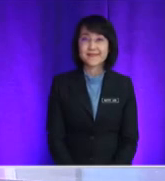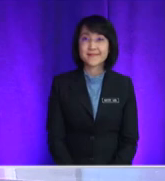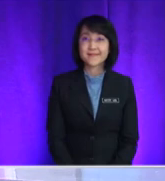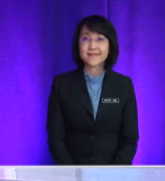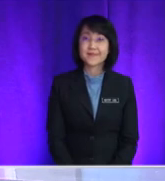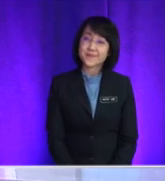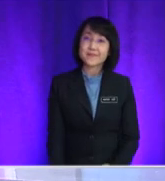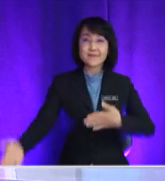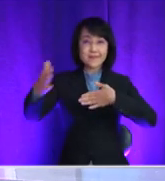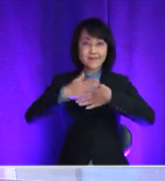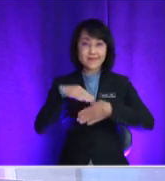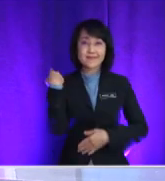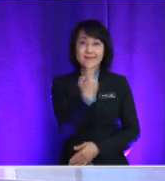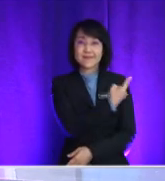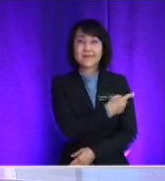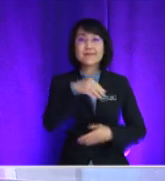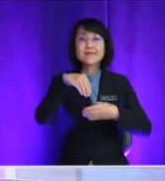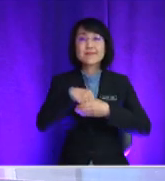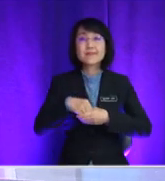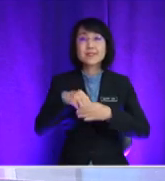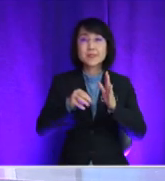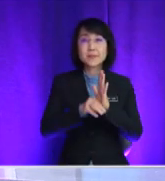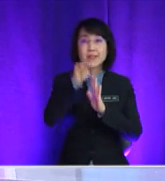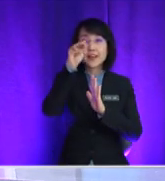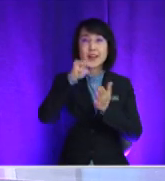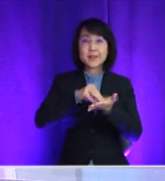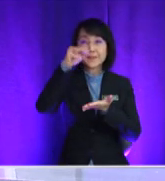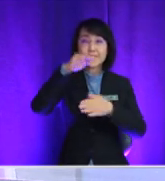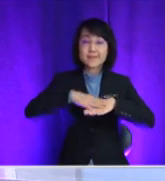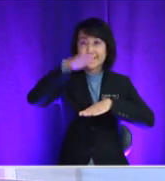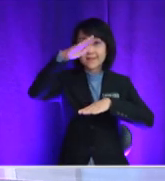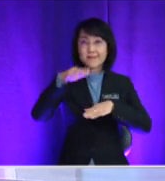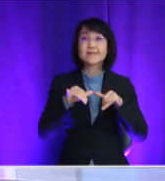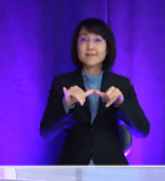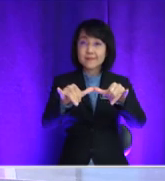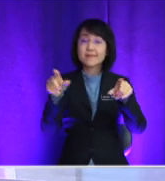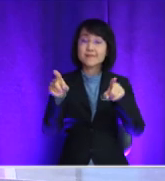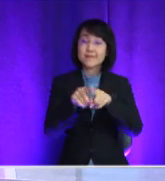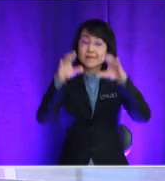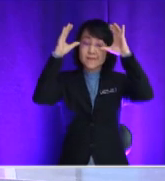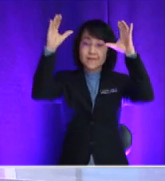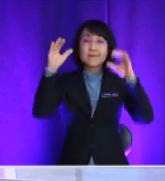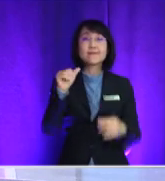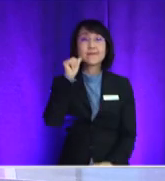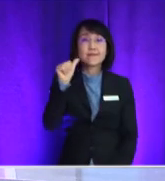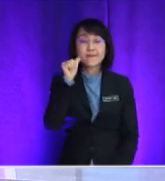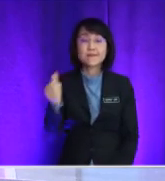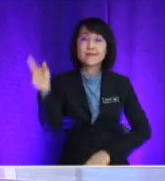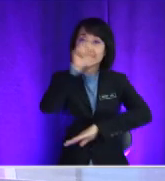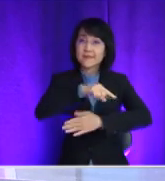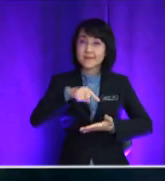baik kembali kita dalam slot Menengah Atas dididik TV KPA masih lagi bersama dengan ceguk Anita kita hari ini nak belajar